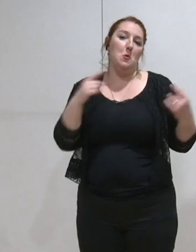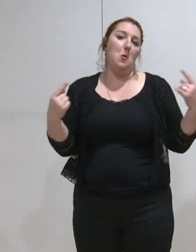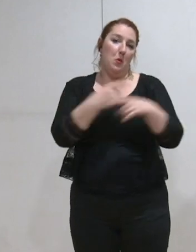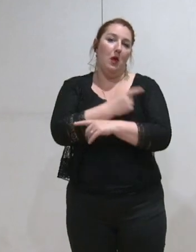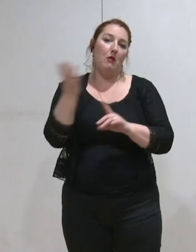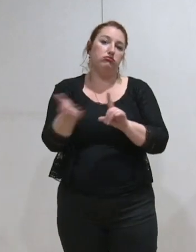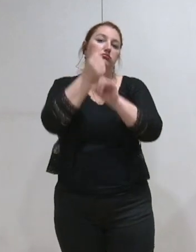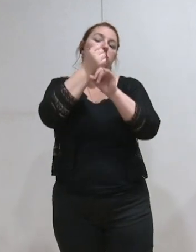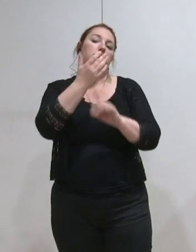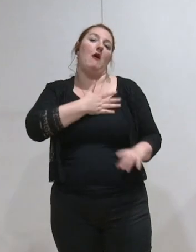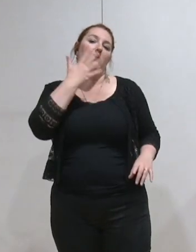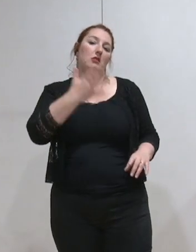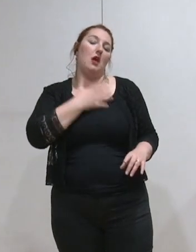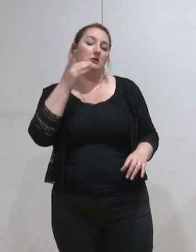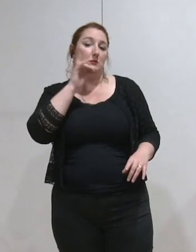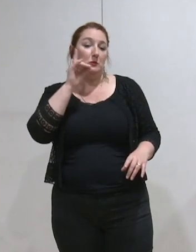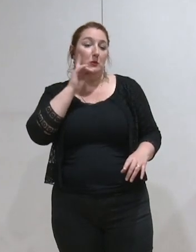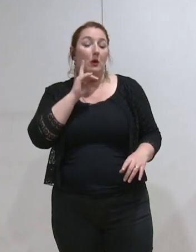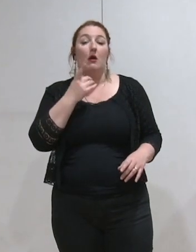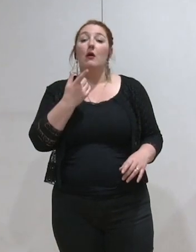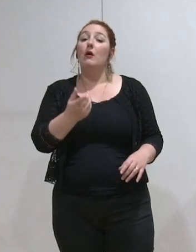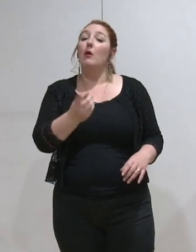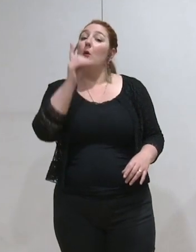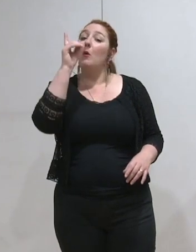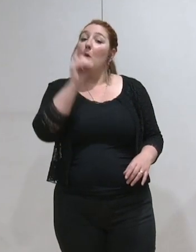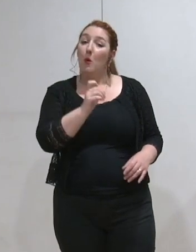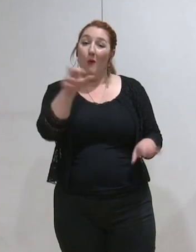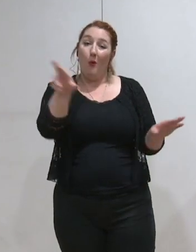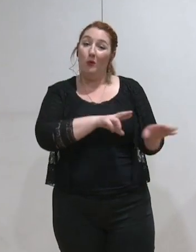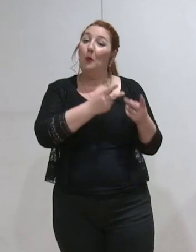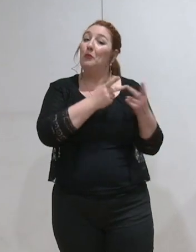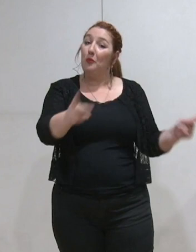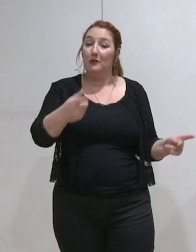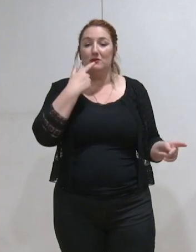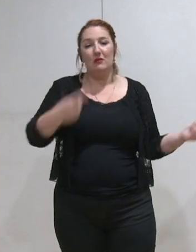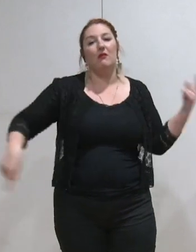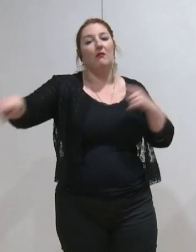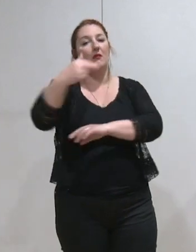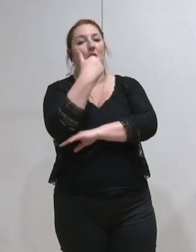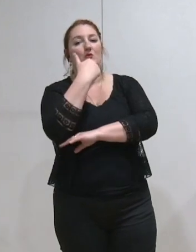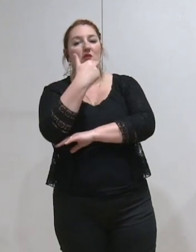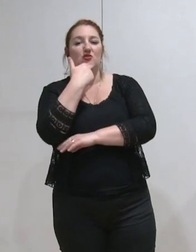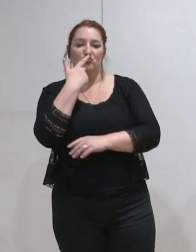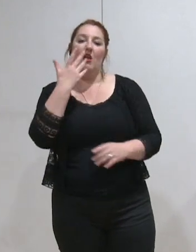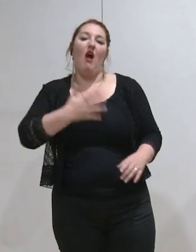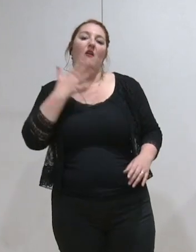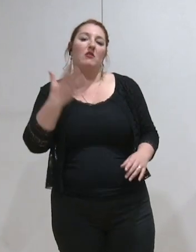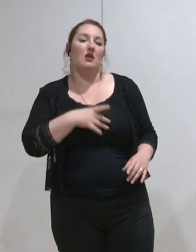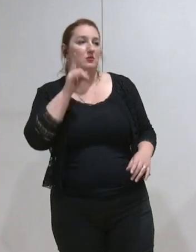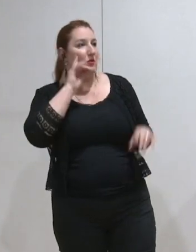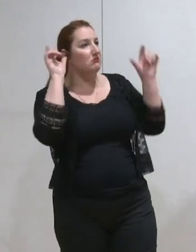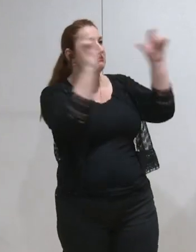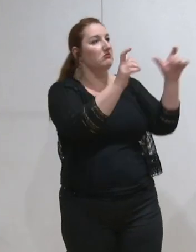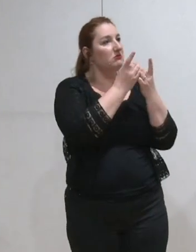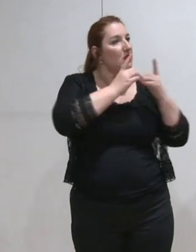gestion publique de l'eau est profitable aux usagers puisqu'elle inclut à chaque fois un contrôle démocratique plus grand via la place via la mise en place de comité